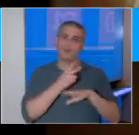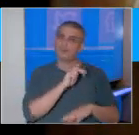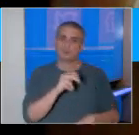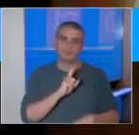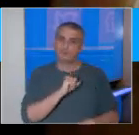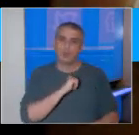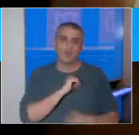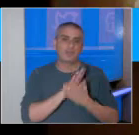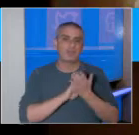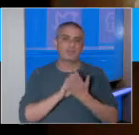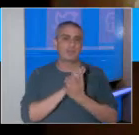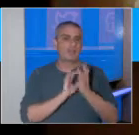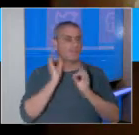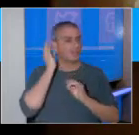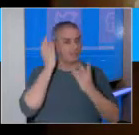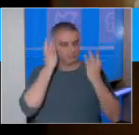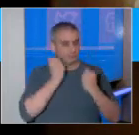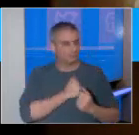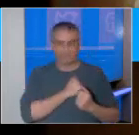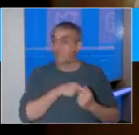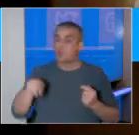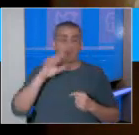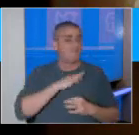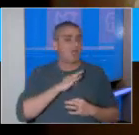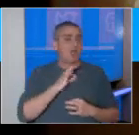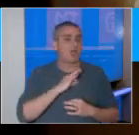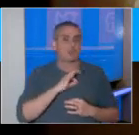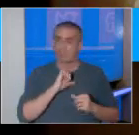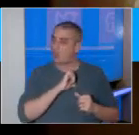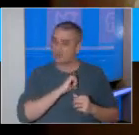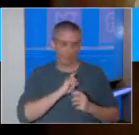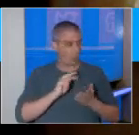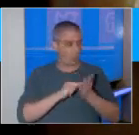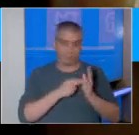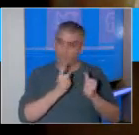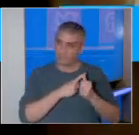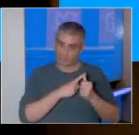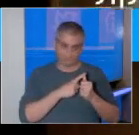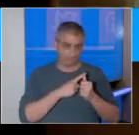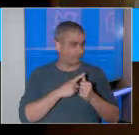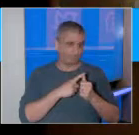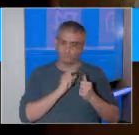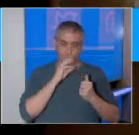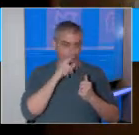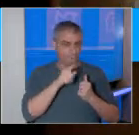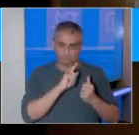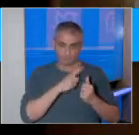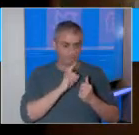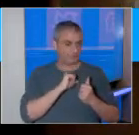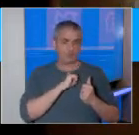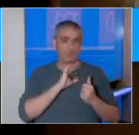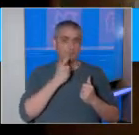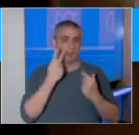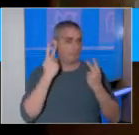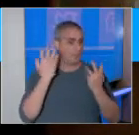שלא עניין אף אחד, הנשים החרדיות לא עניינו אף אחד, לא את הפוליטיקאים שלהם, שמעולם לא דיברו איתם ולא התעניינו מה